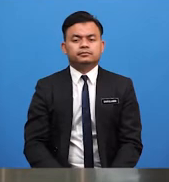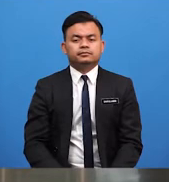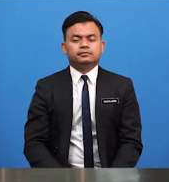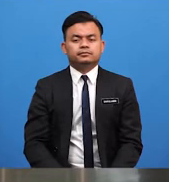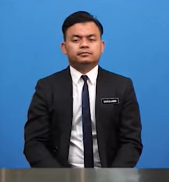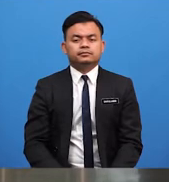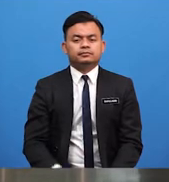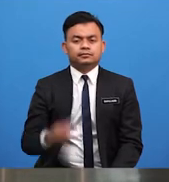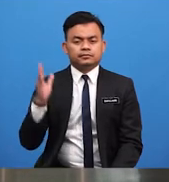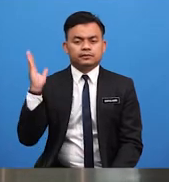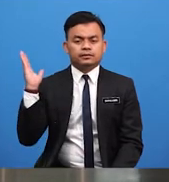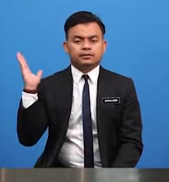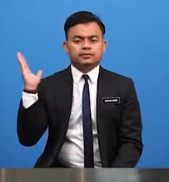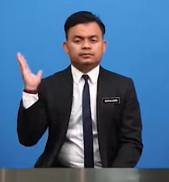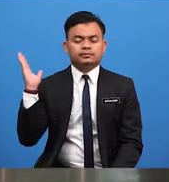Halia.